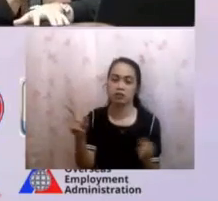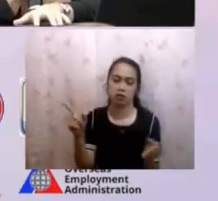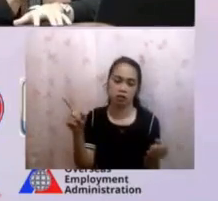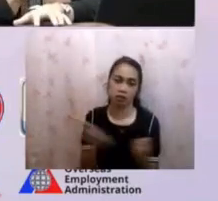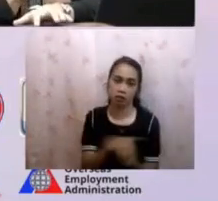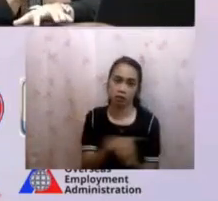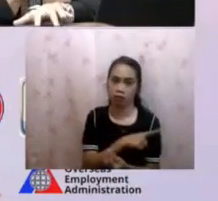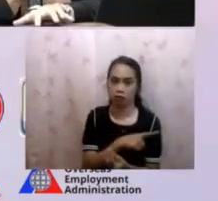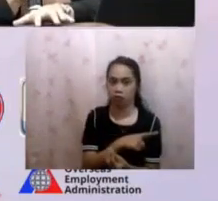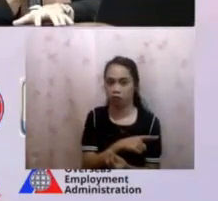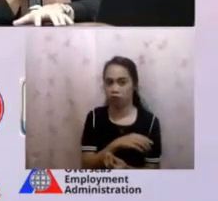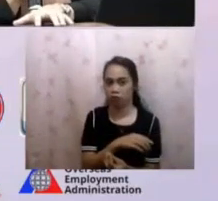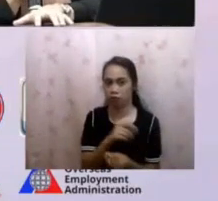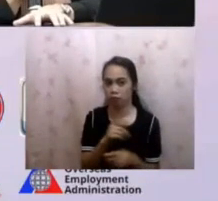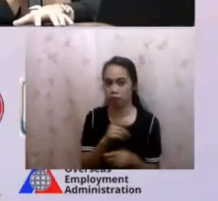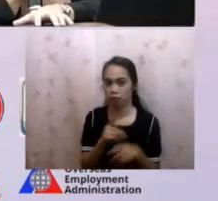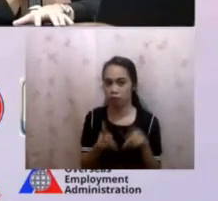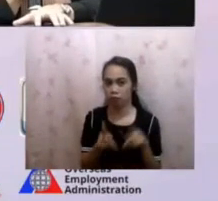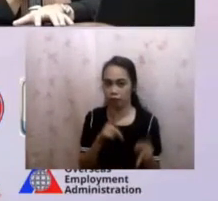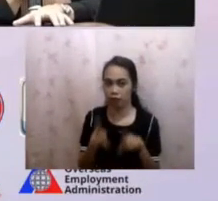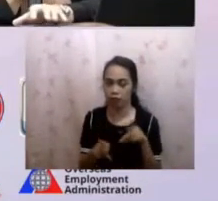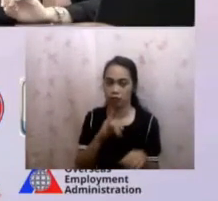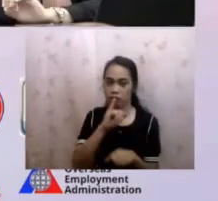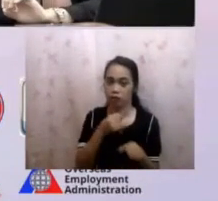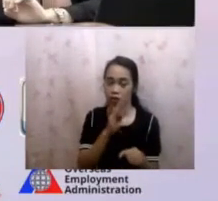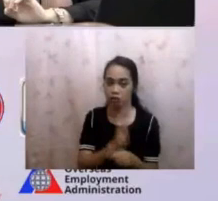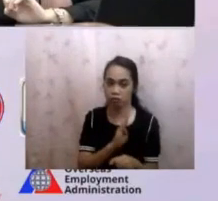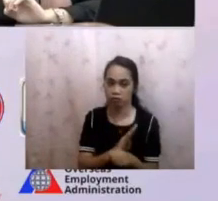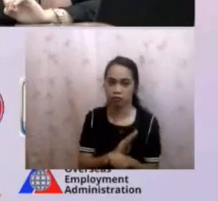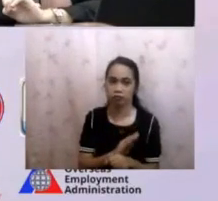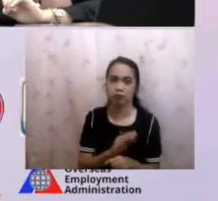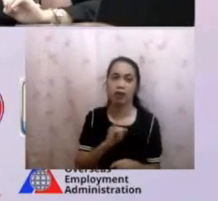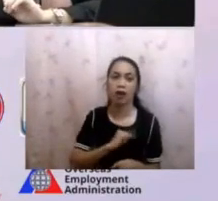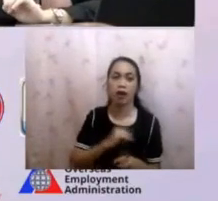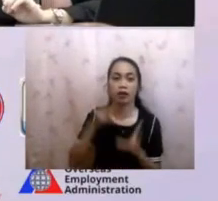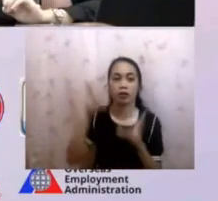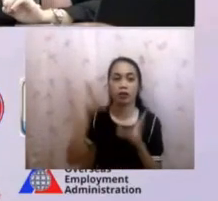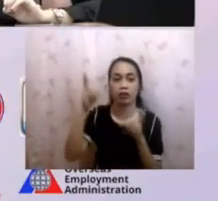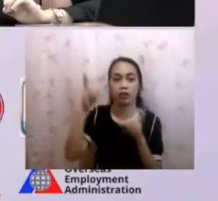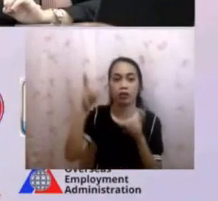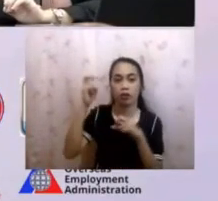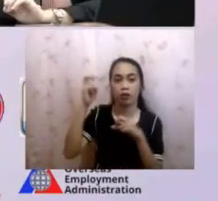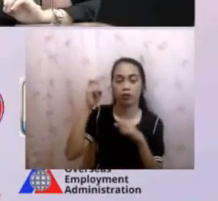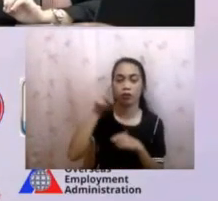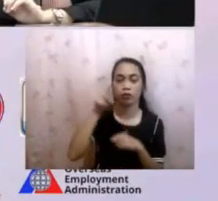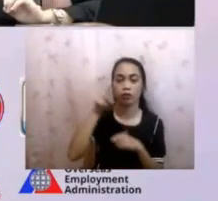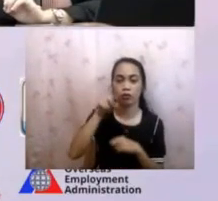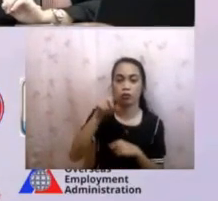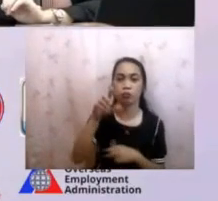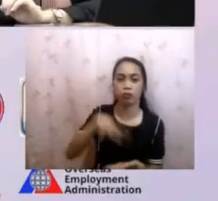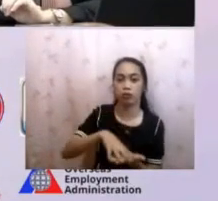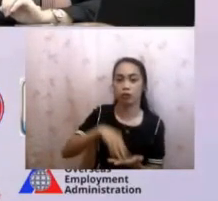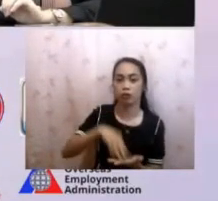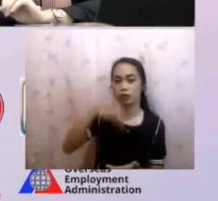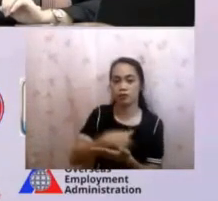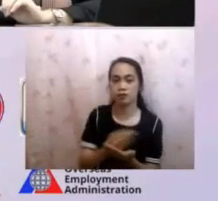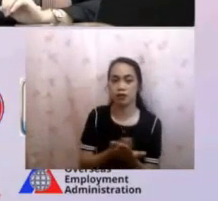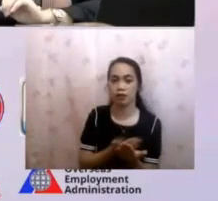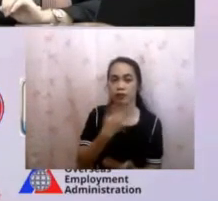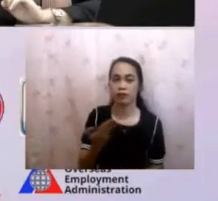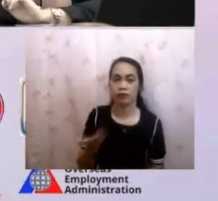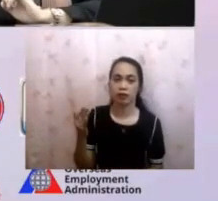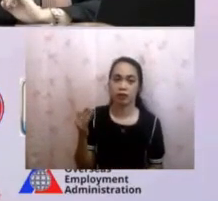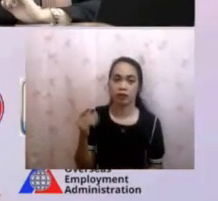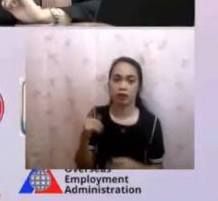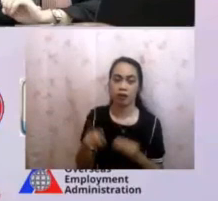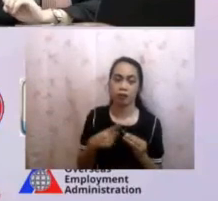hiring. So I hope guys that you learned something from our discussion this